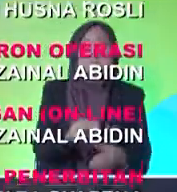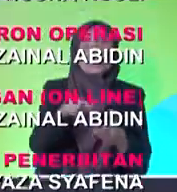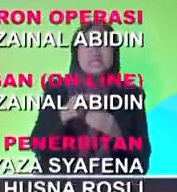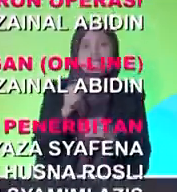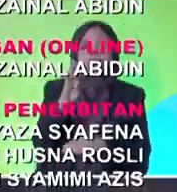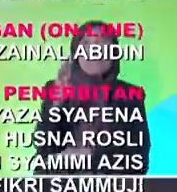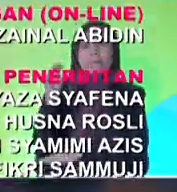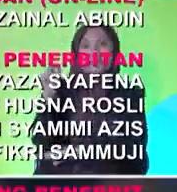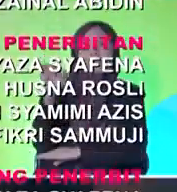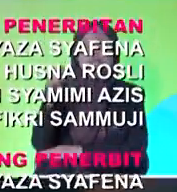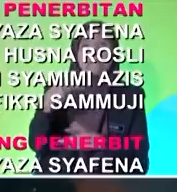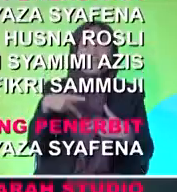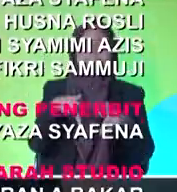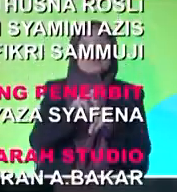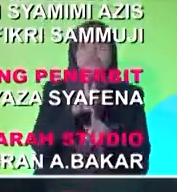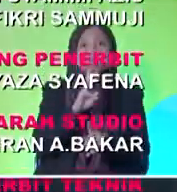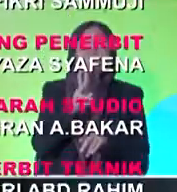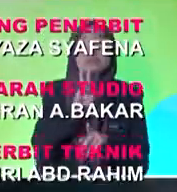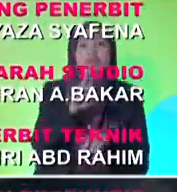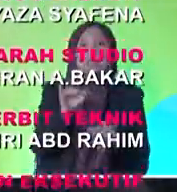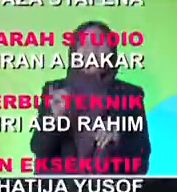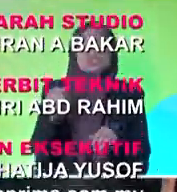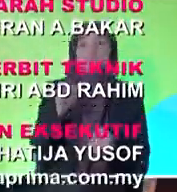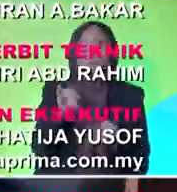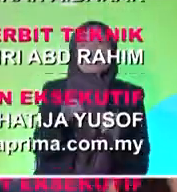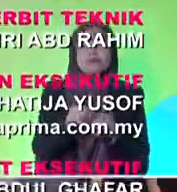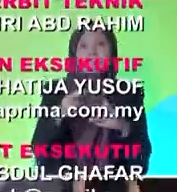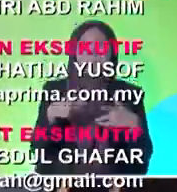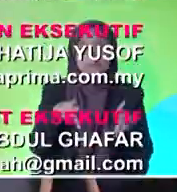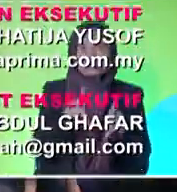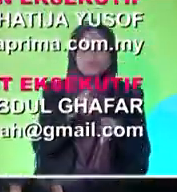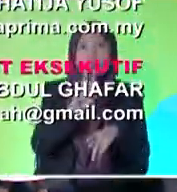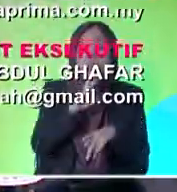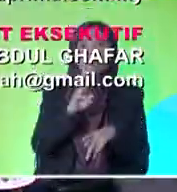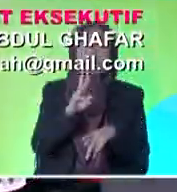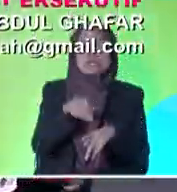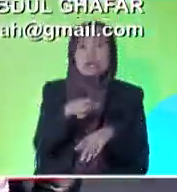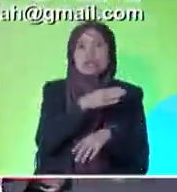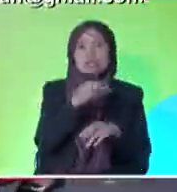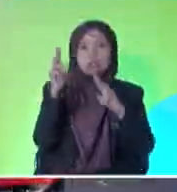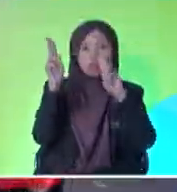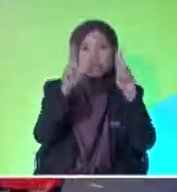diperlukan air Ia juga perlukan udara